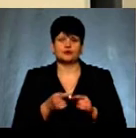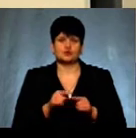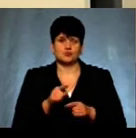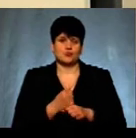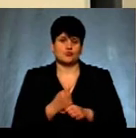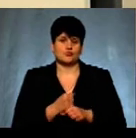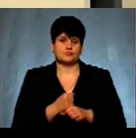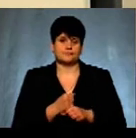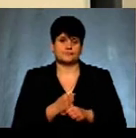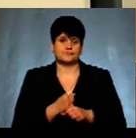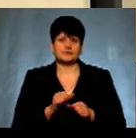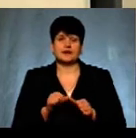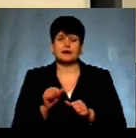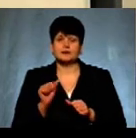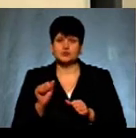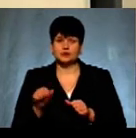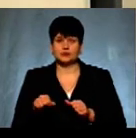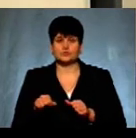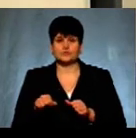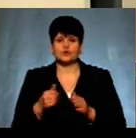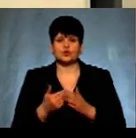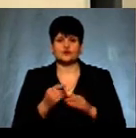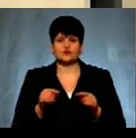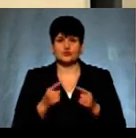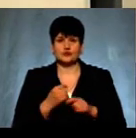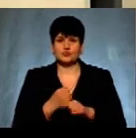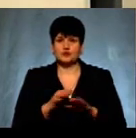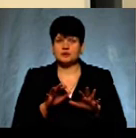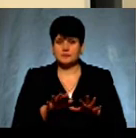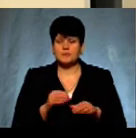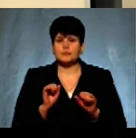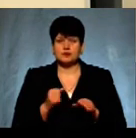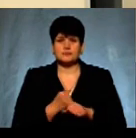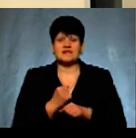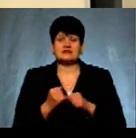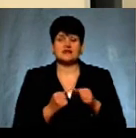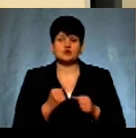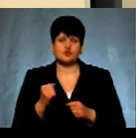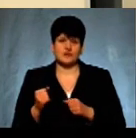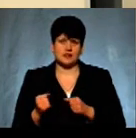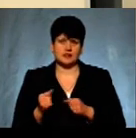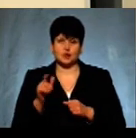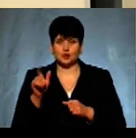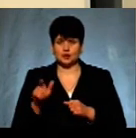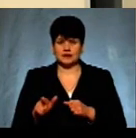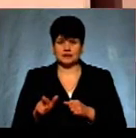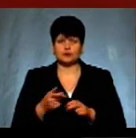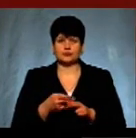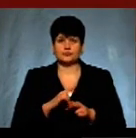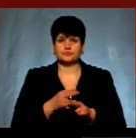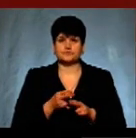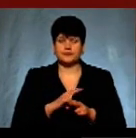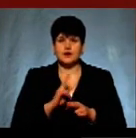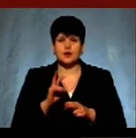роботу. Крім того, якщо це новостворене робоче місце, то ми можемо працевлаштувати людину, відшкодовуючи